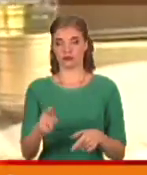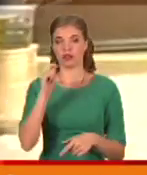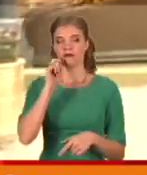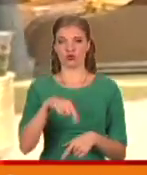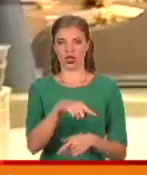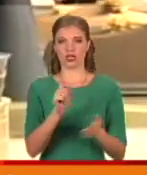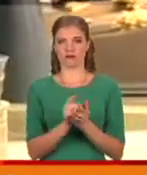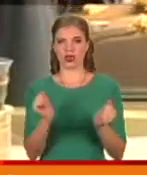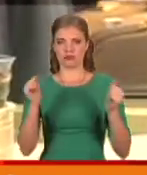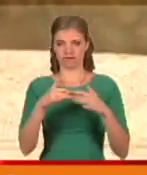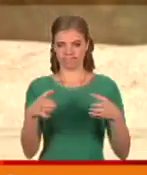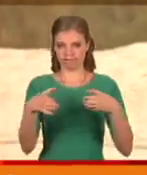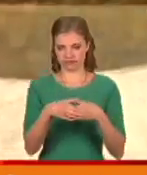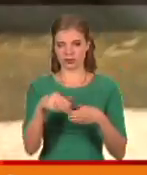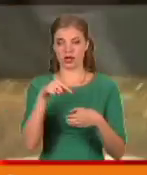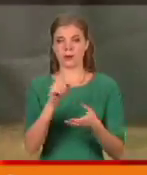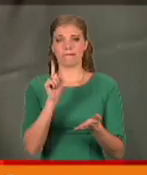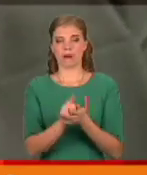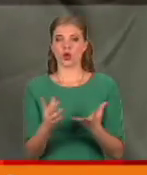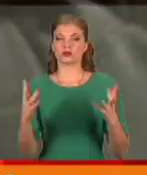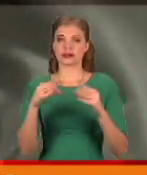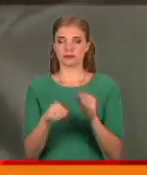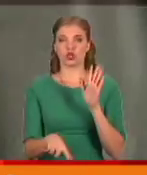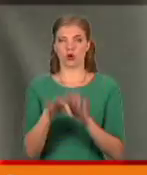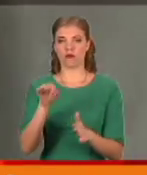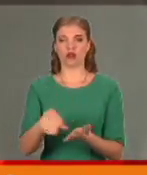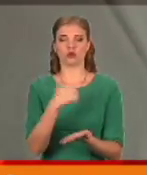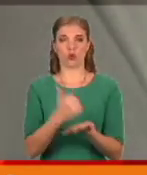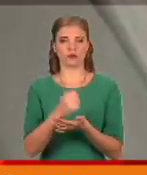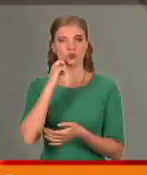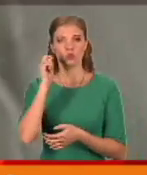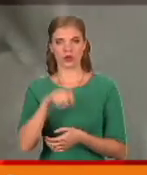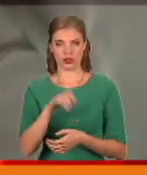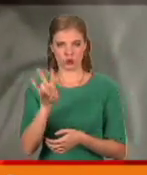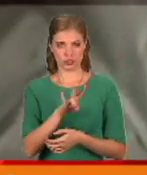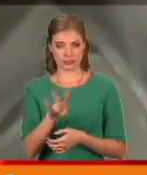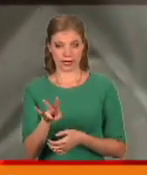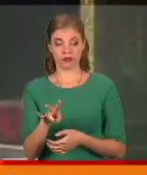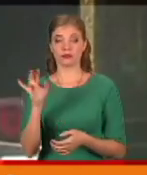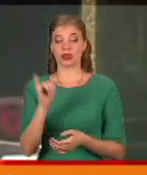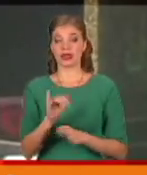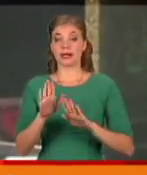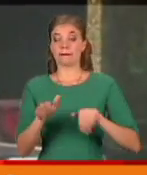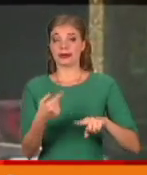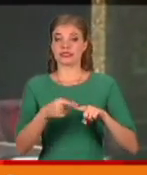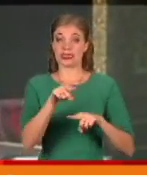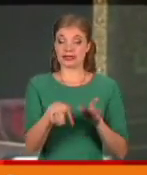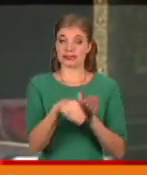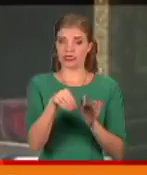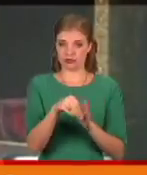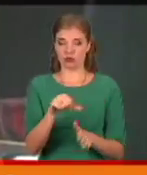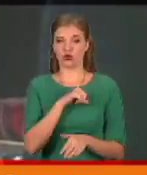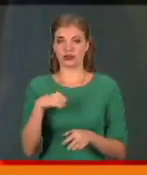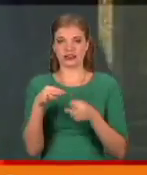має зібратися собор, на якому і мають спільно обрати голову Української помісної церкви. І аж після цих виборів